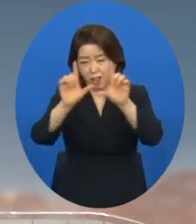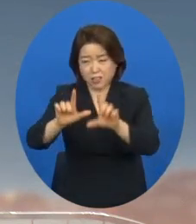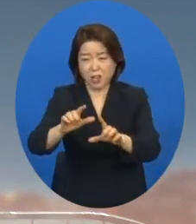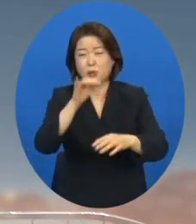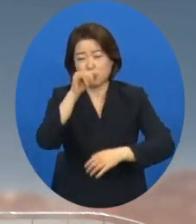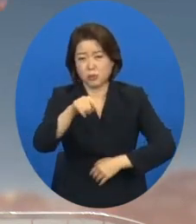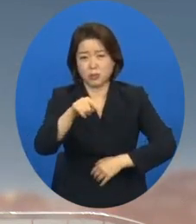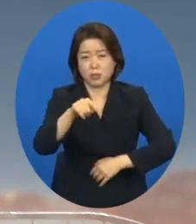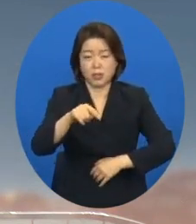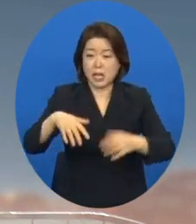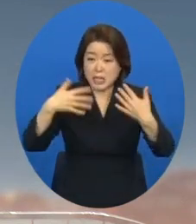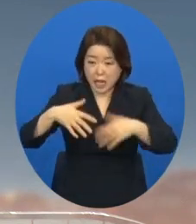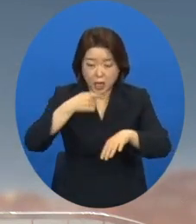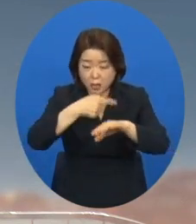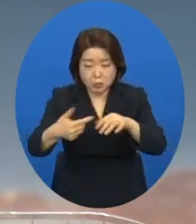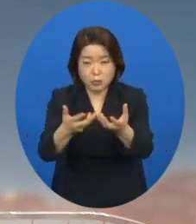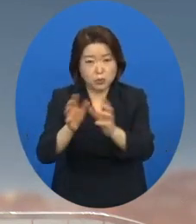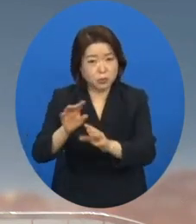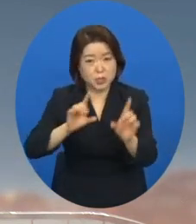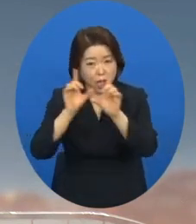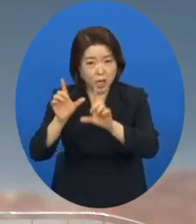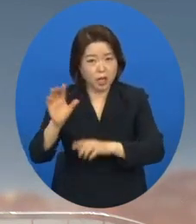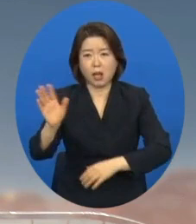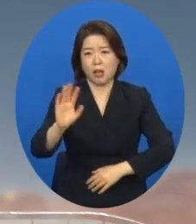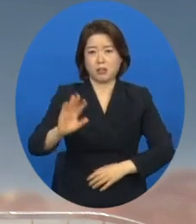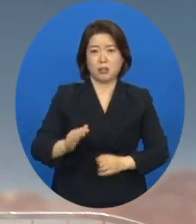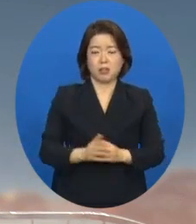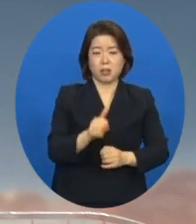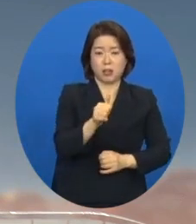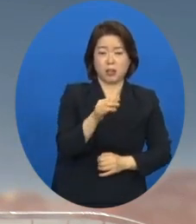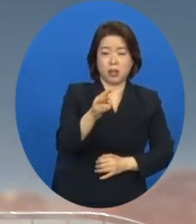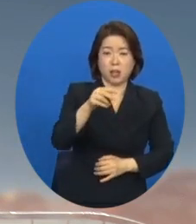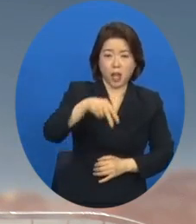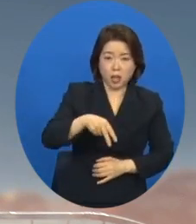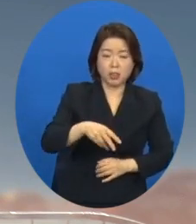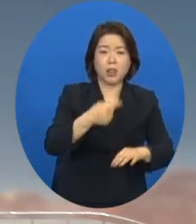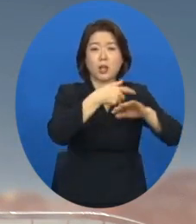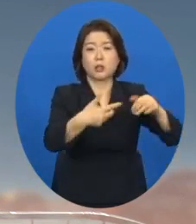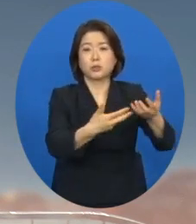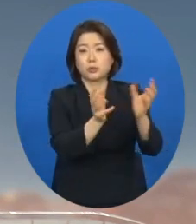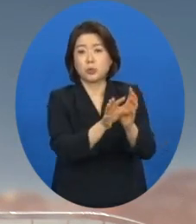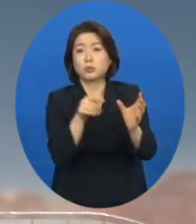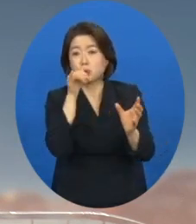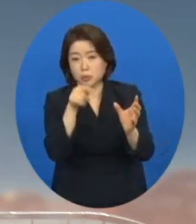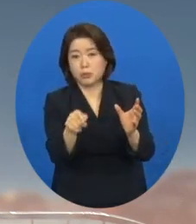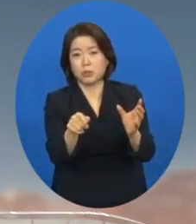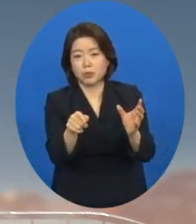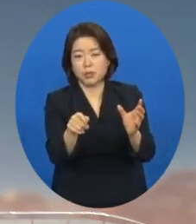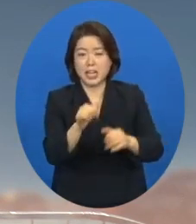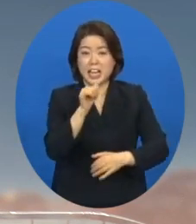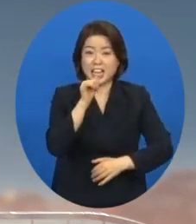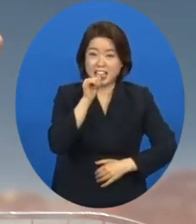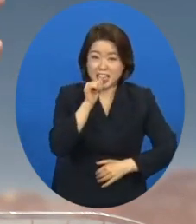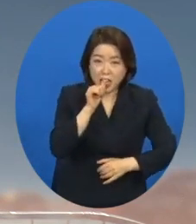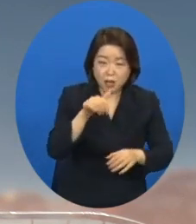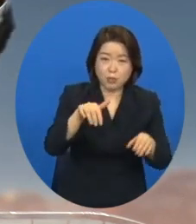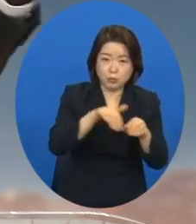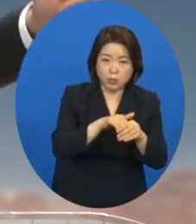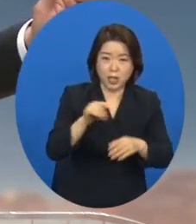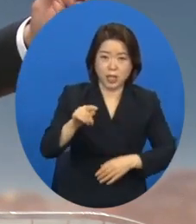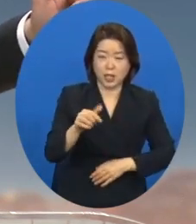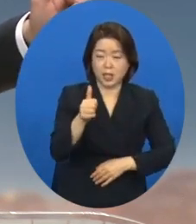그 약한 민족이 사느냐? 오늘 본문에 보시면 해쪽 속이 있어요. 해쪽 속. 이 철기 문명, 그 일반